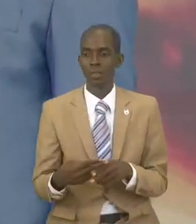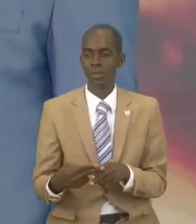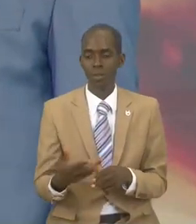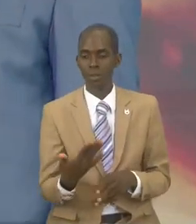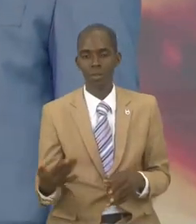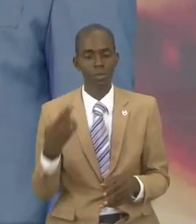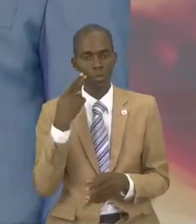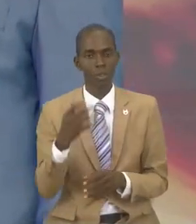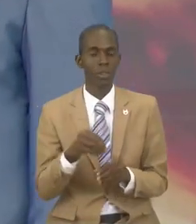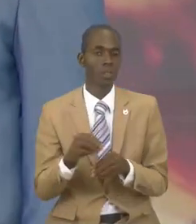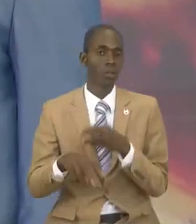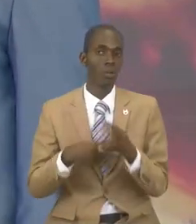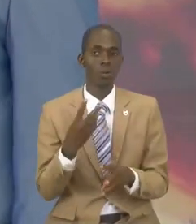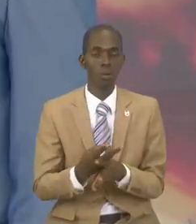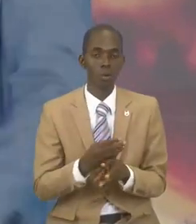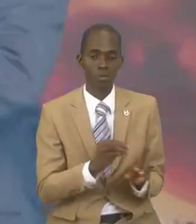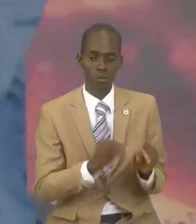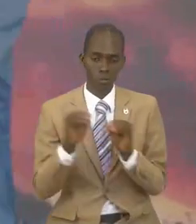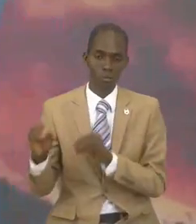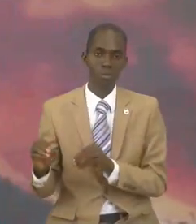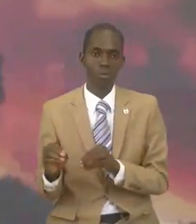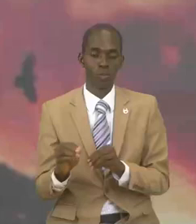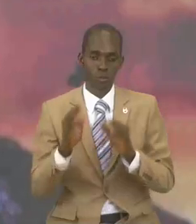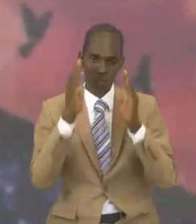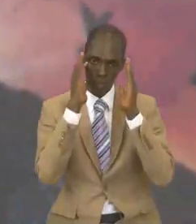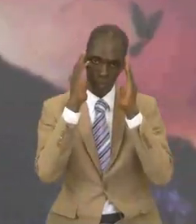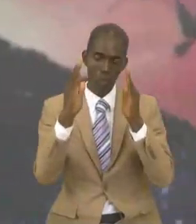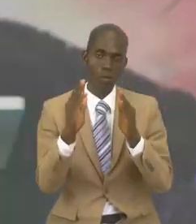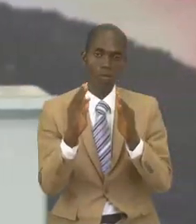choses de ce monde, les affections.